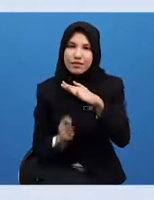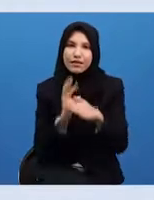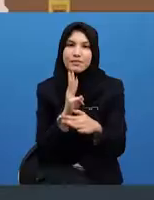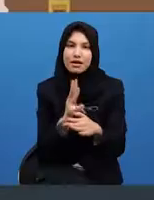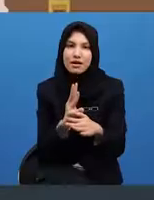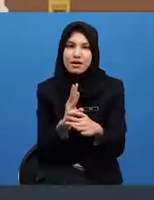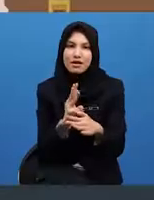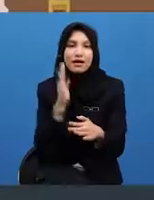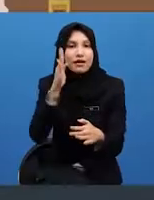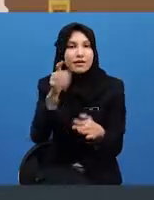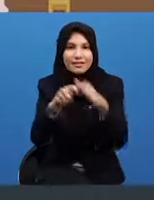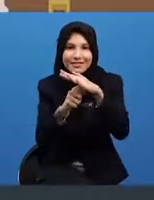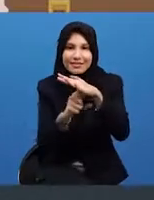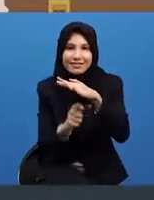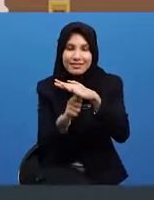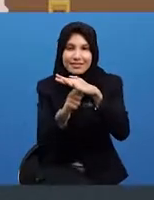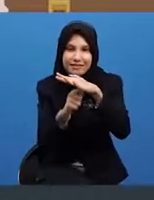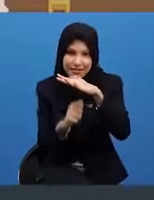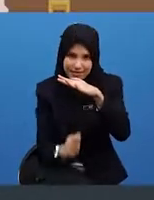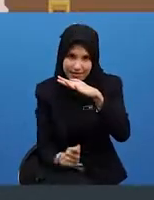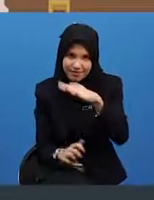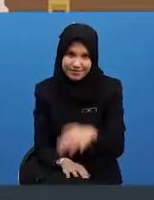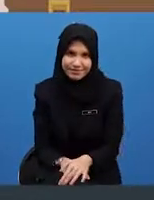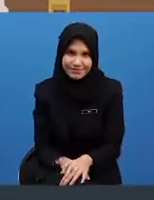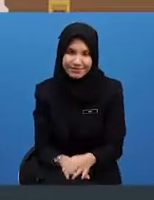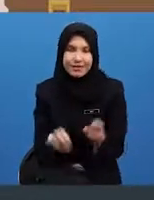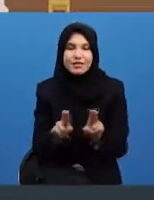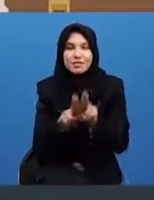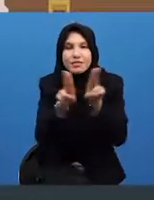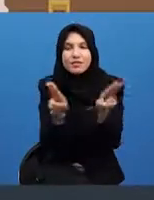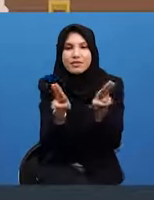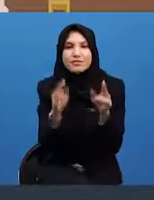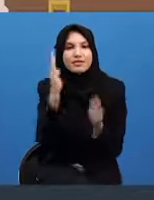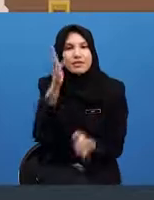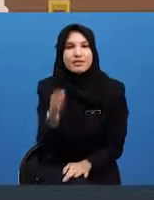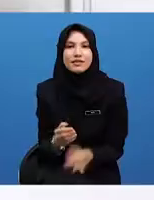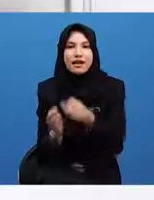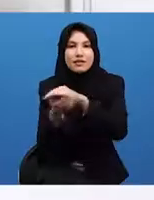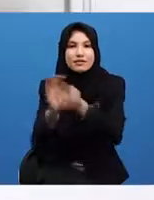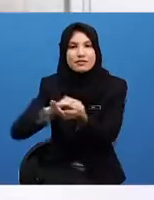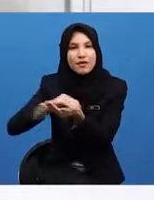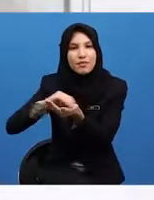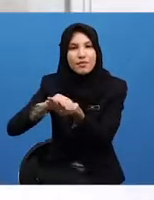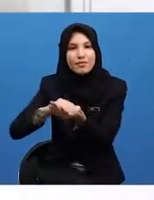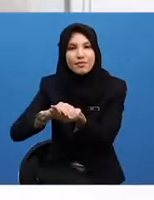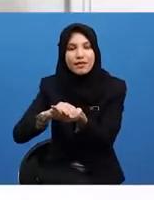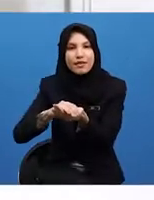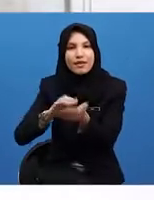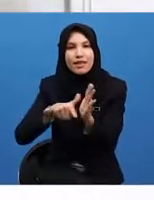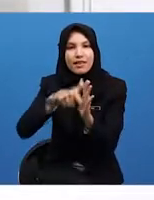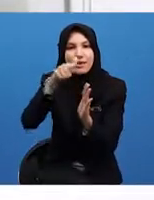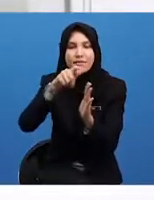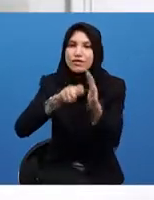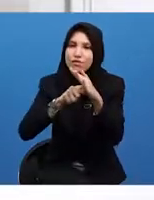tenggelam. Seperti eksperimen yang telah dijalankan, sabun lebih tumpat daripada